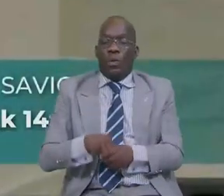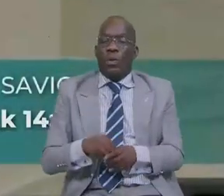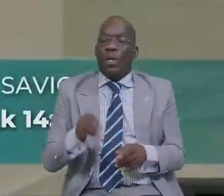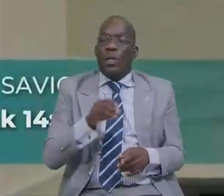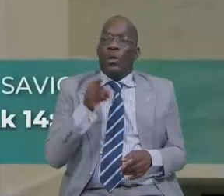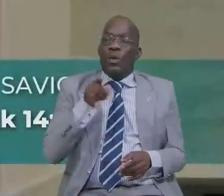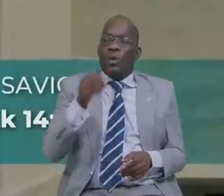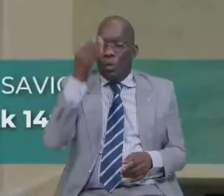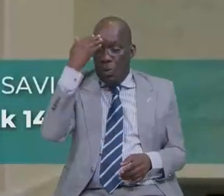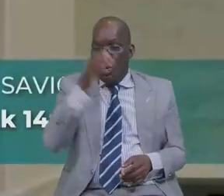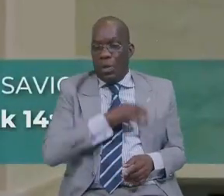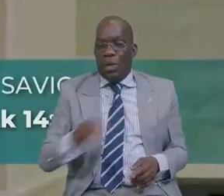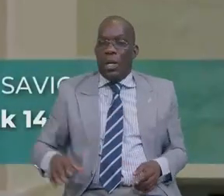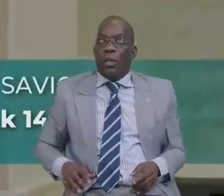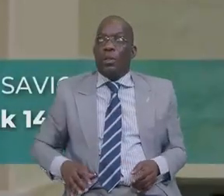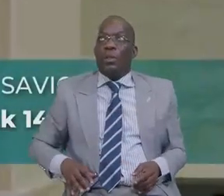Christ lui-même